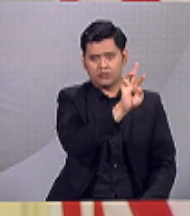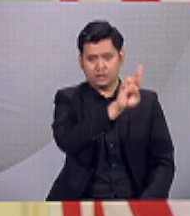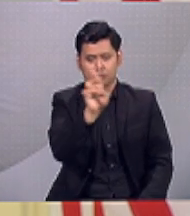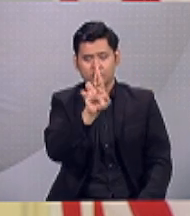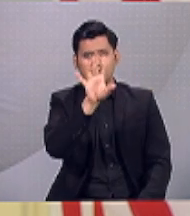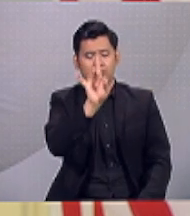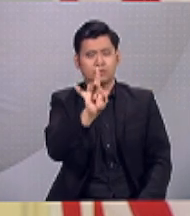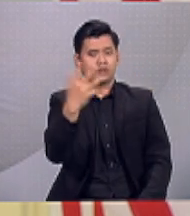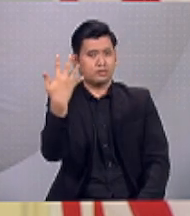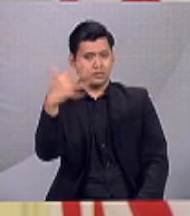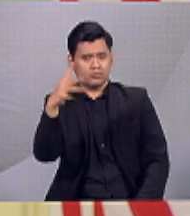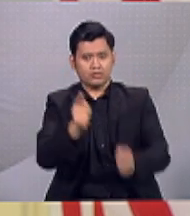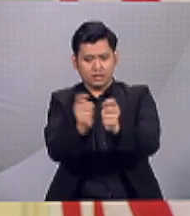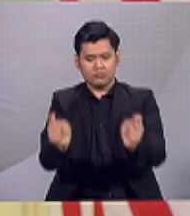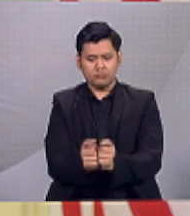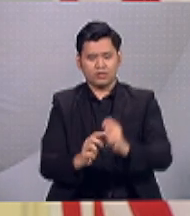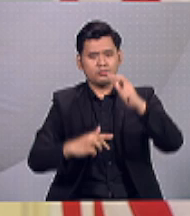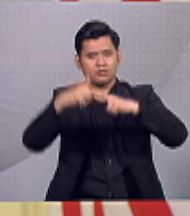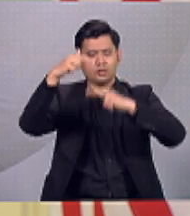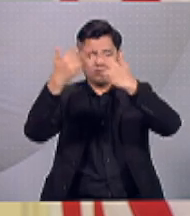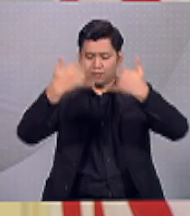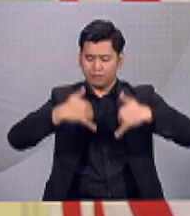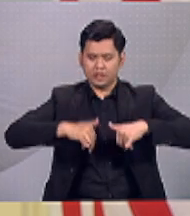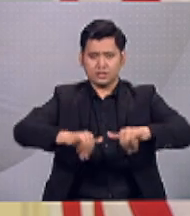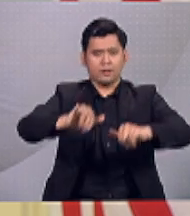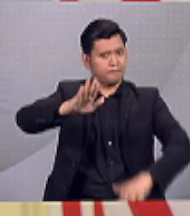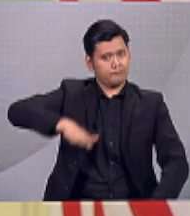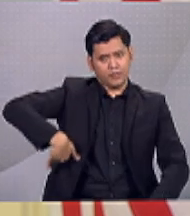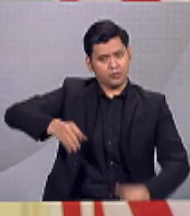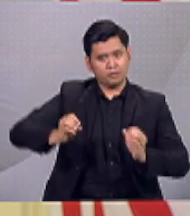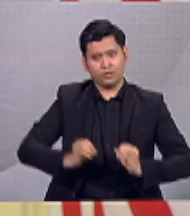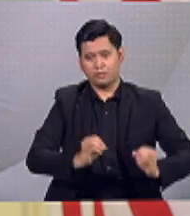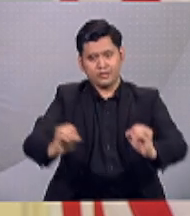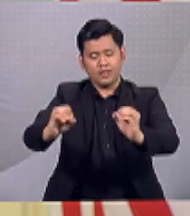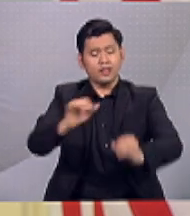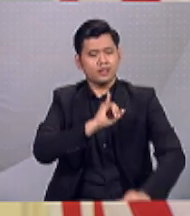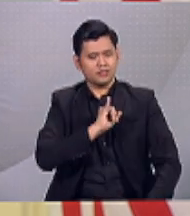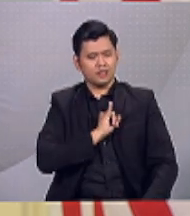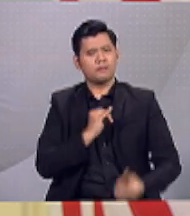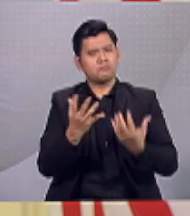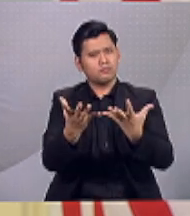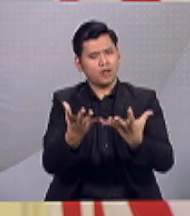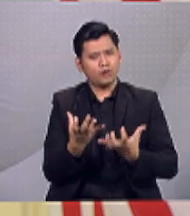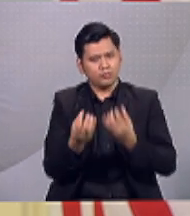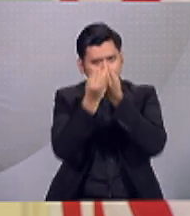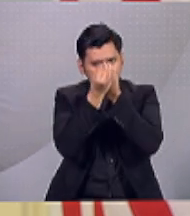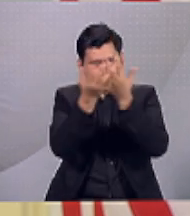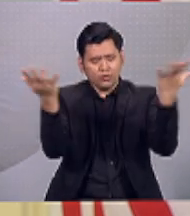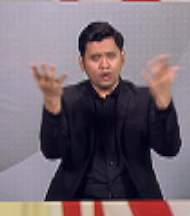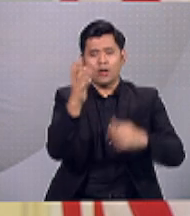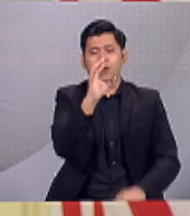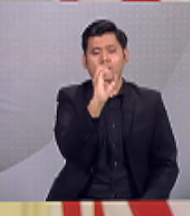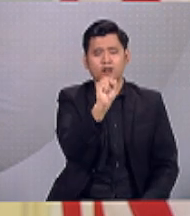4,815 tapak binaan masih belum beroperasi. Suka saya nyatakan bahawa